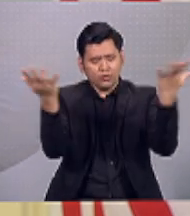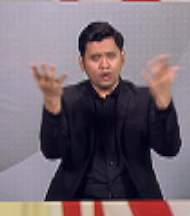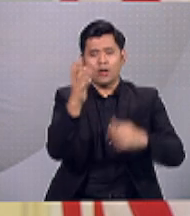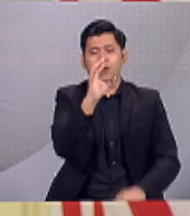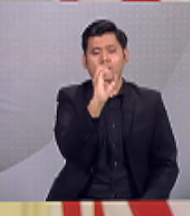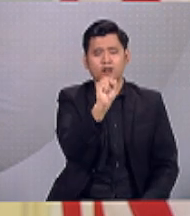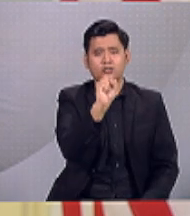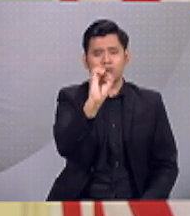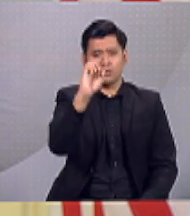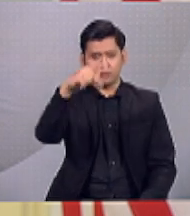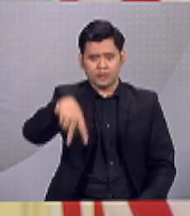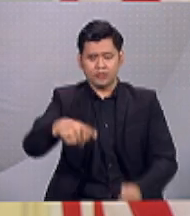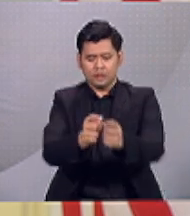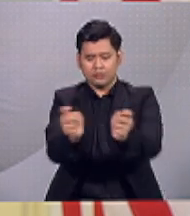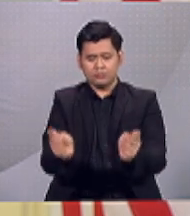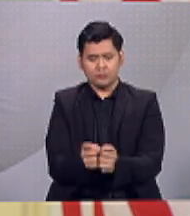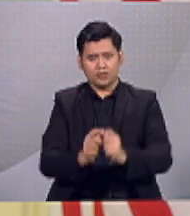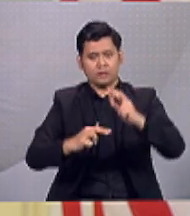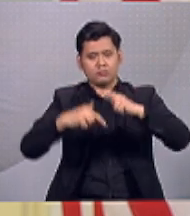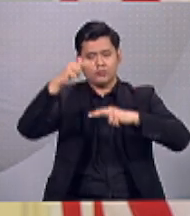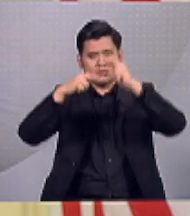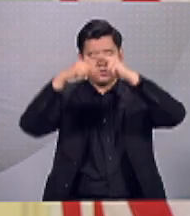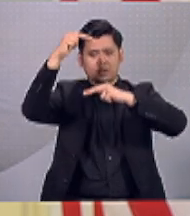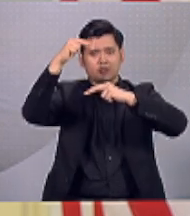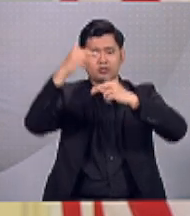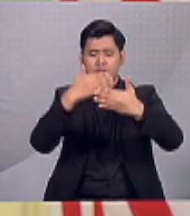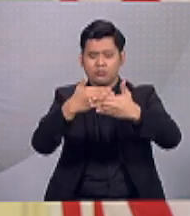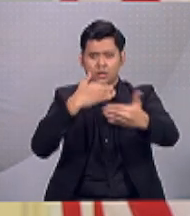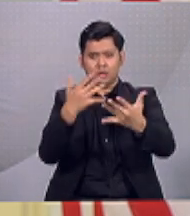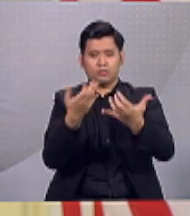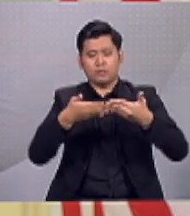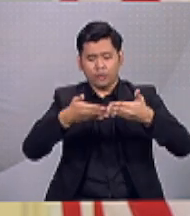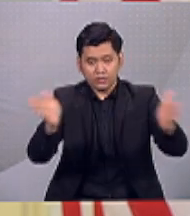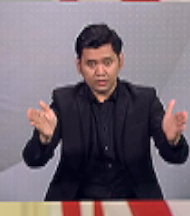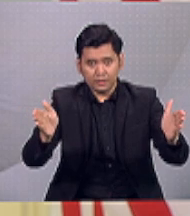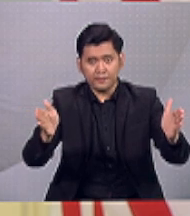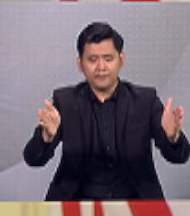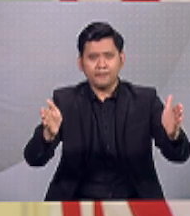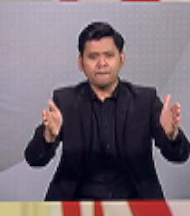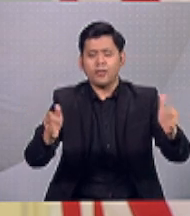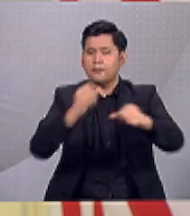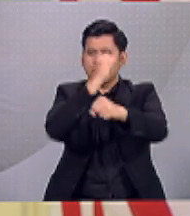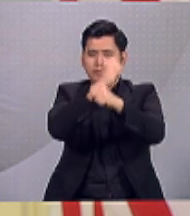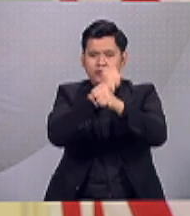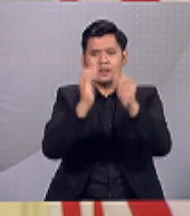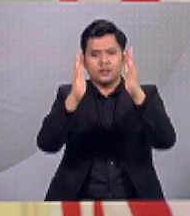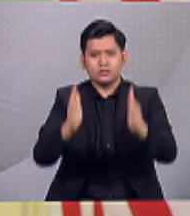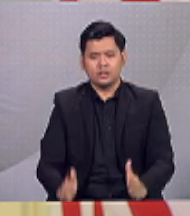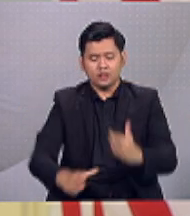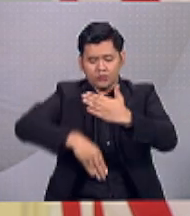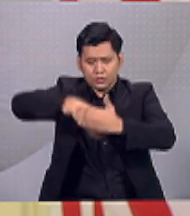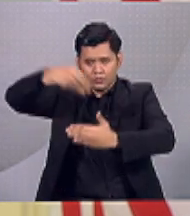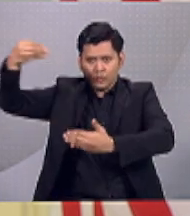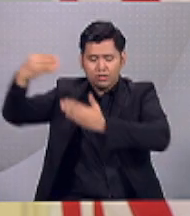SOP tapak binaan ini, iaitu sebelum mereka membuka tapak binaan, pekerja-pekerja warga asing